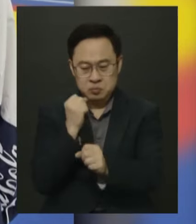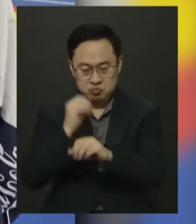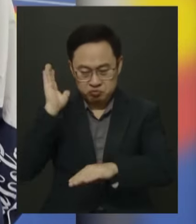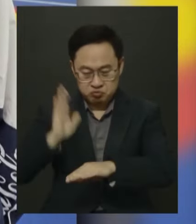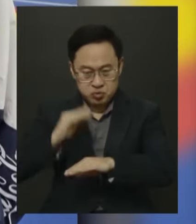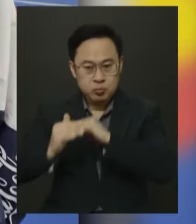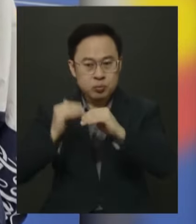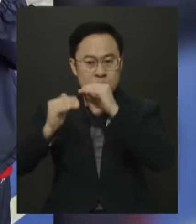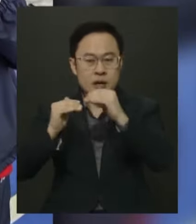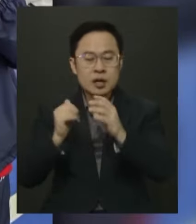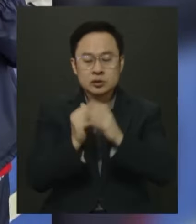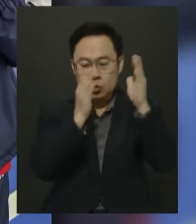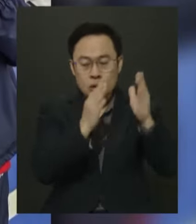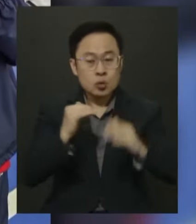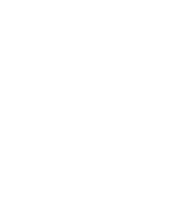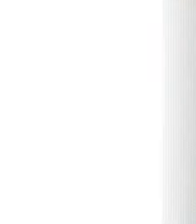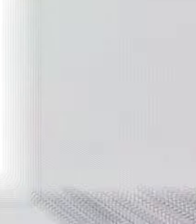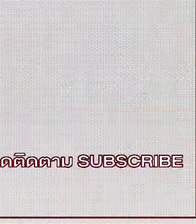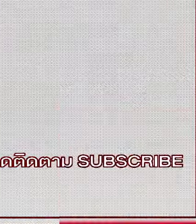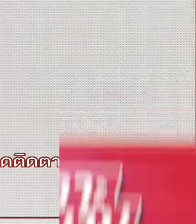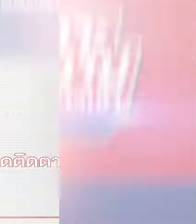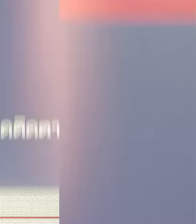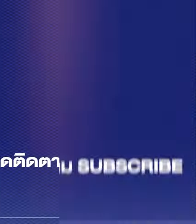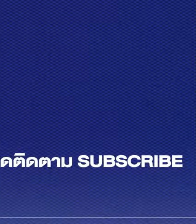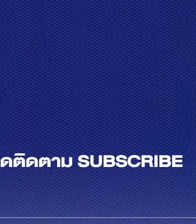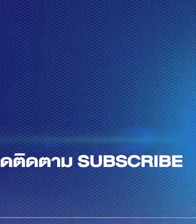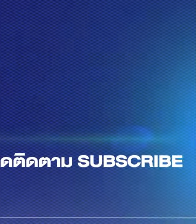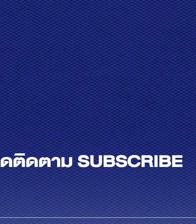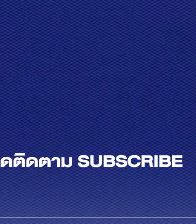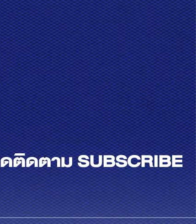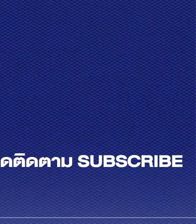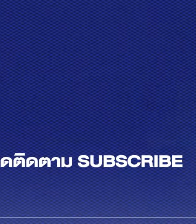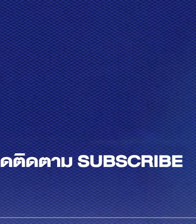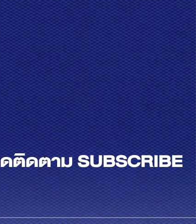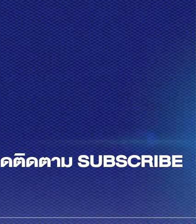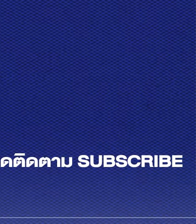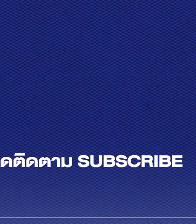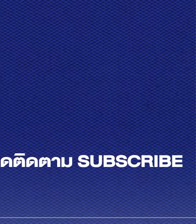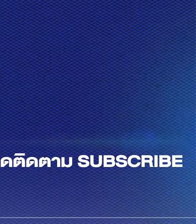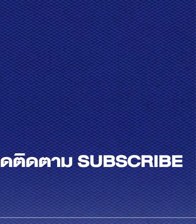ทดแทนรุ่นพี่ในอนาคตค่ะ ครับ